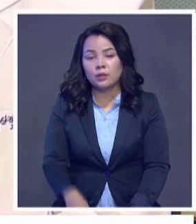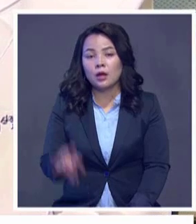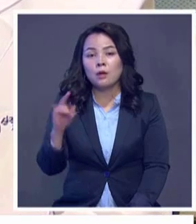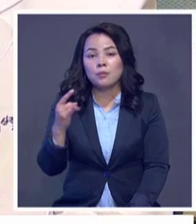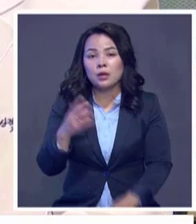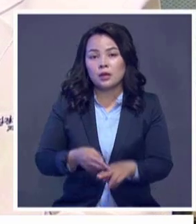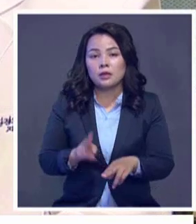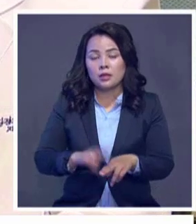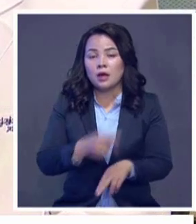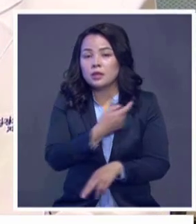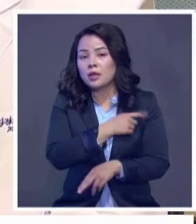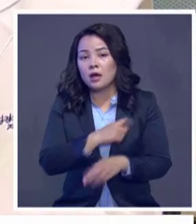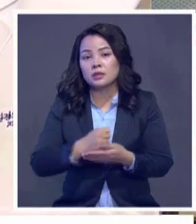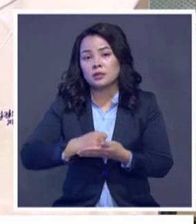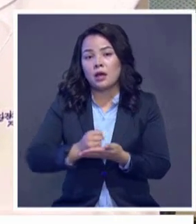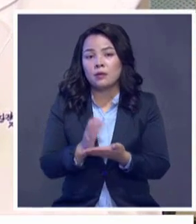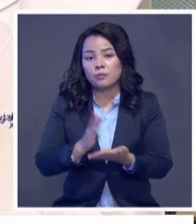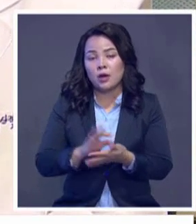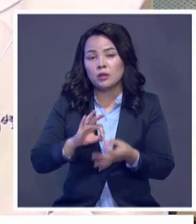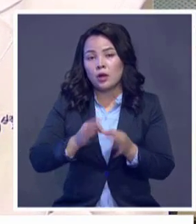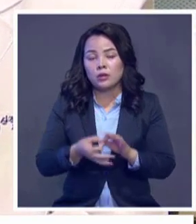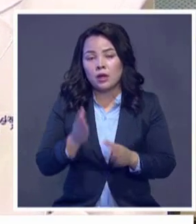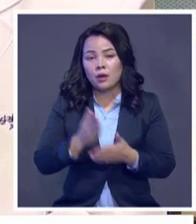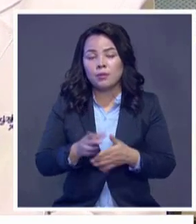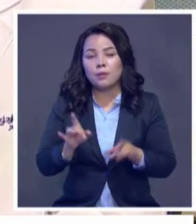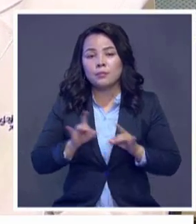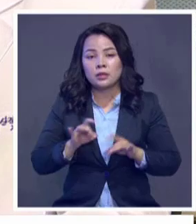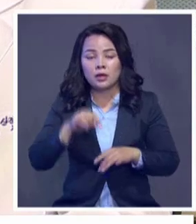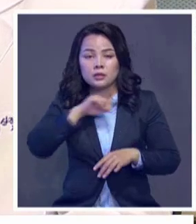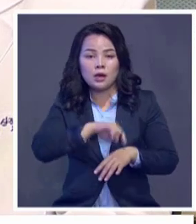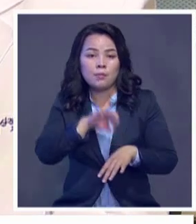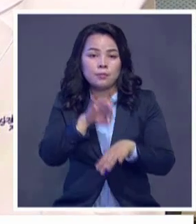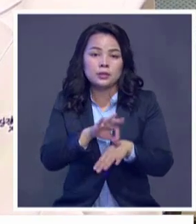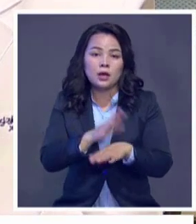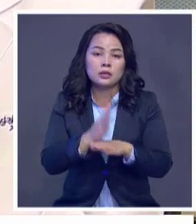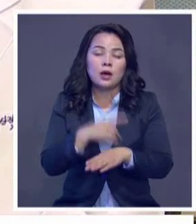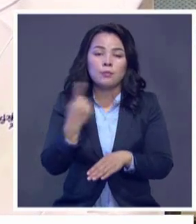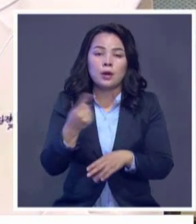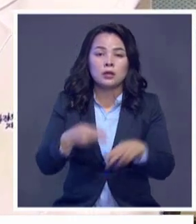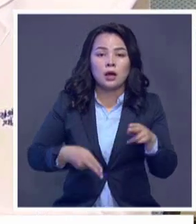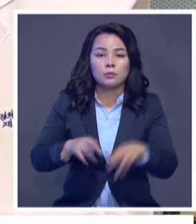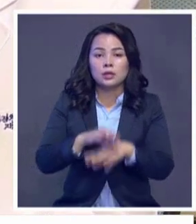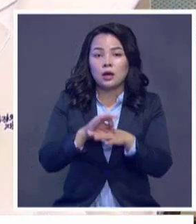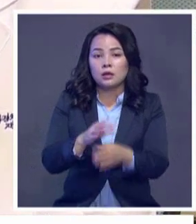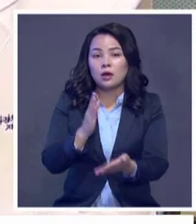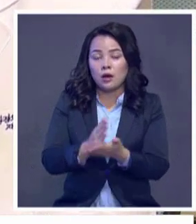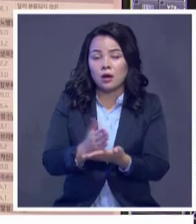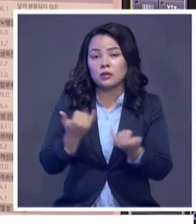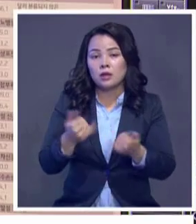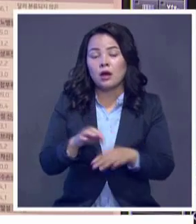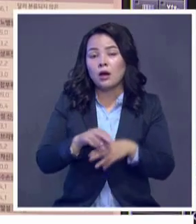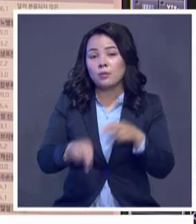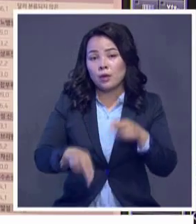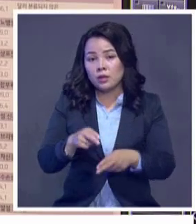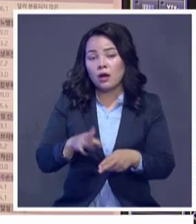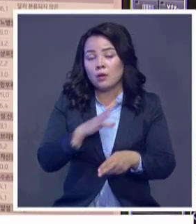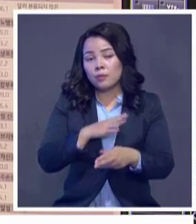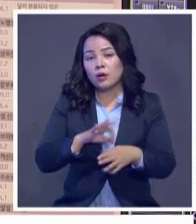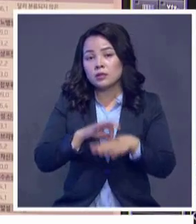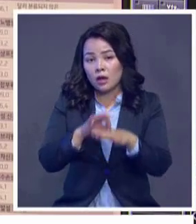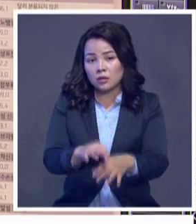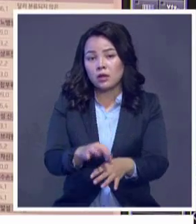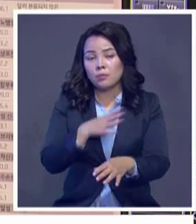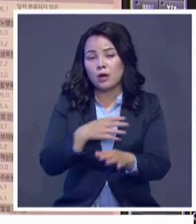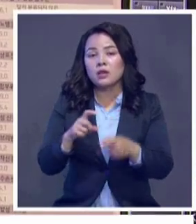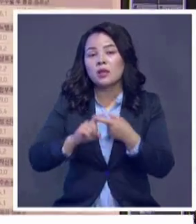Баланың диагнозы күрделі гидроэнцефалопатия. Оған туған жер Ақтөбеде бірінші операция жасалған. Алайда операциядан кейін инфекция түсіп, ауру